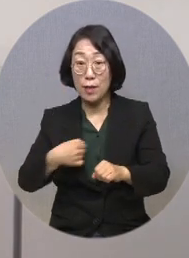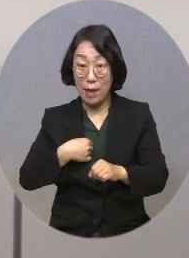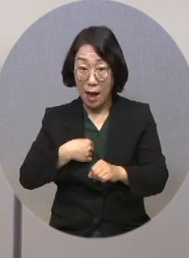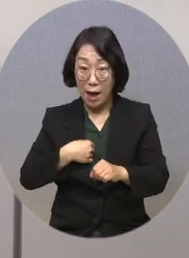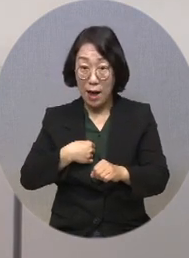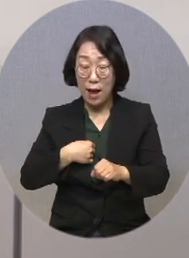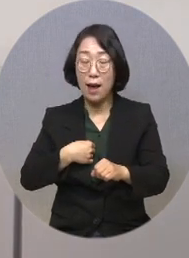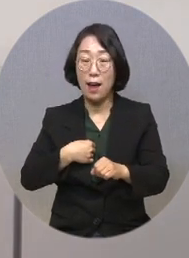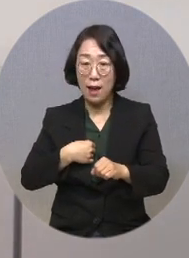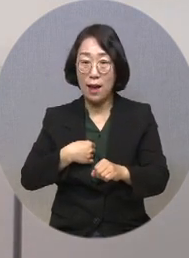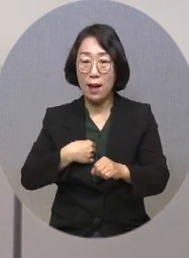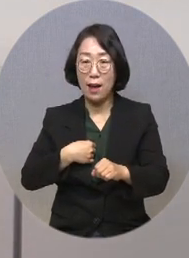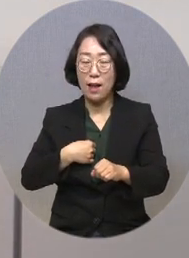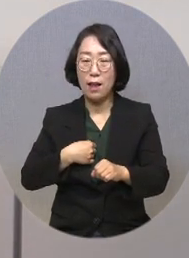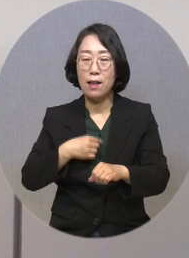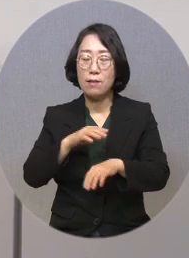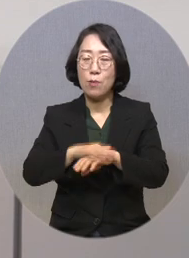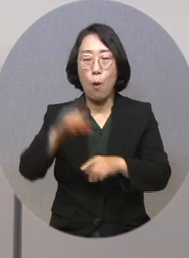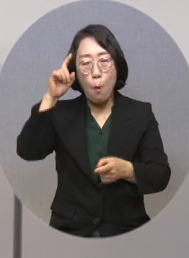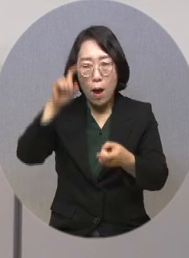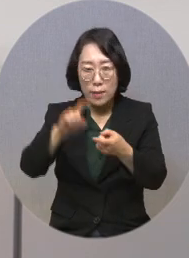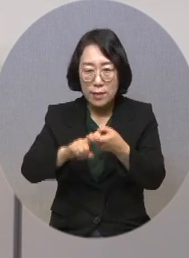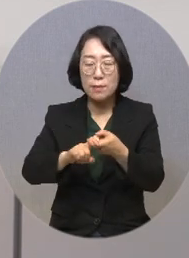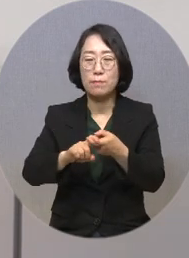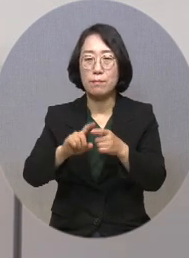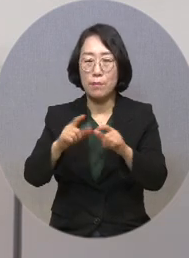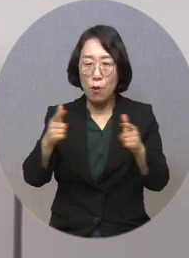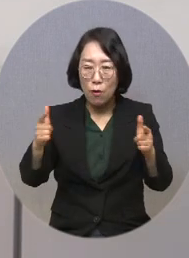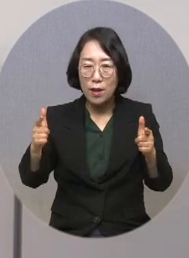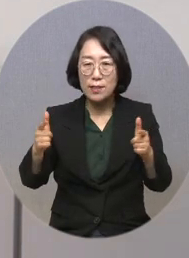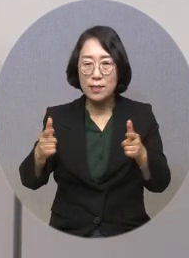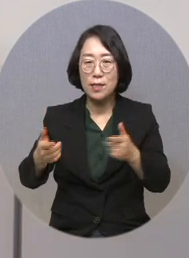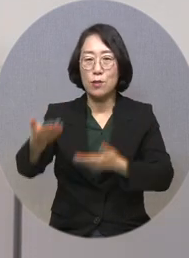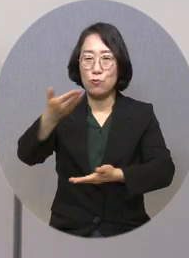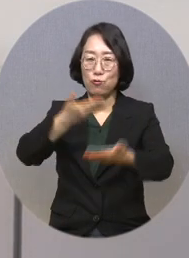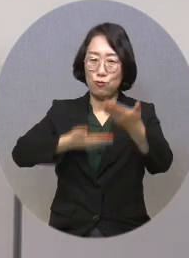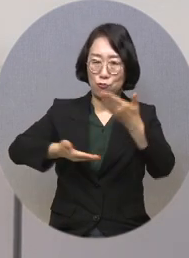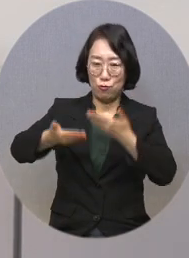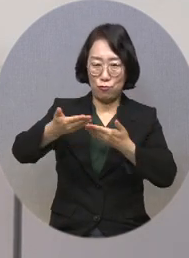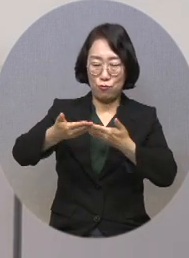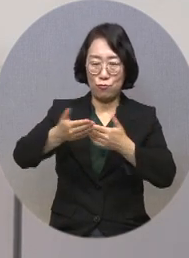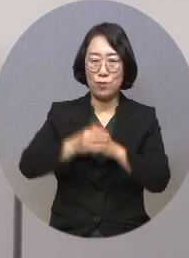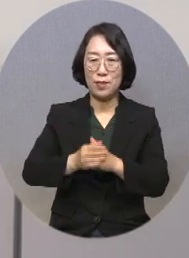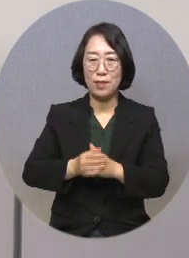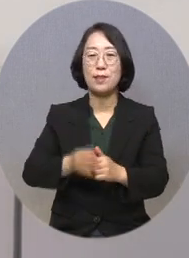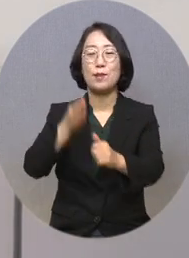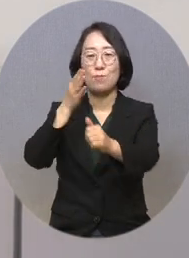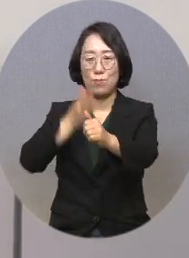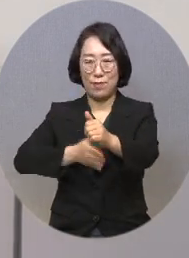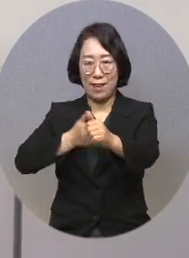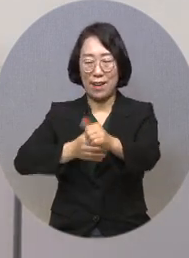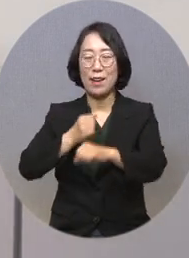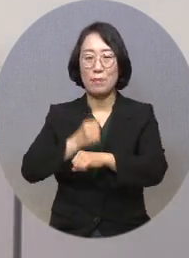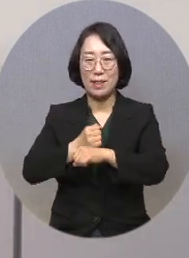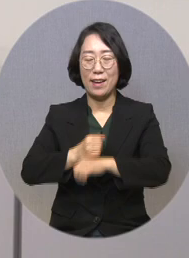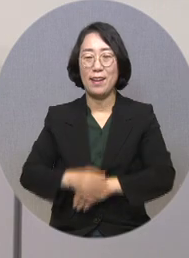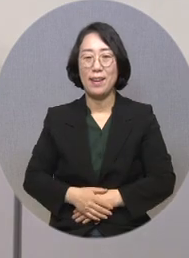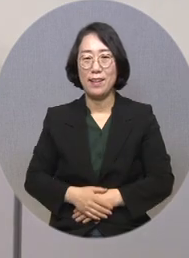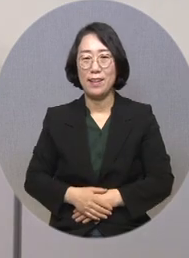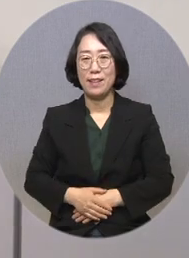김수겸이 애정어린 관심과 조언을 저에게도 끊임없이 시민 여러분께서 해주시기를